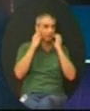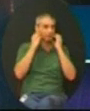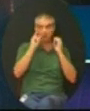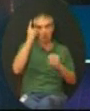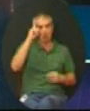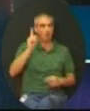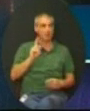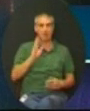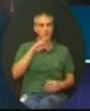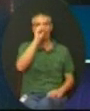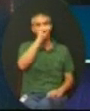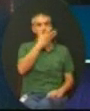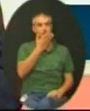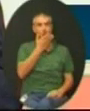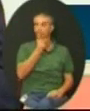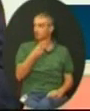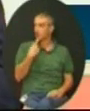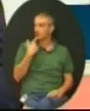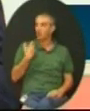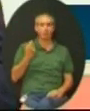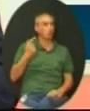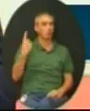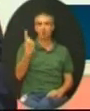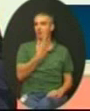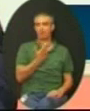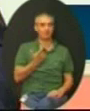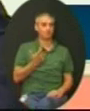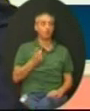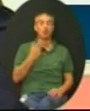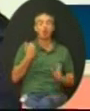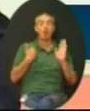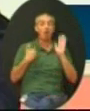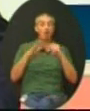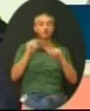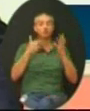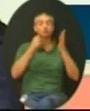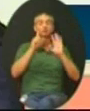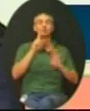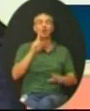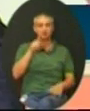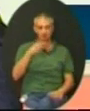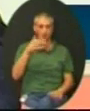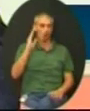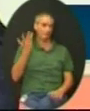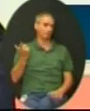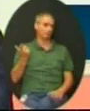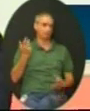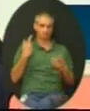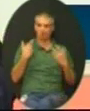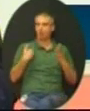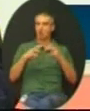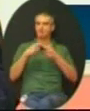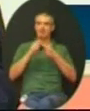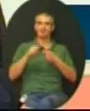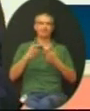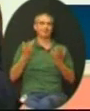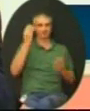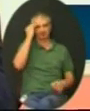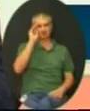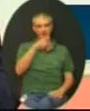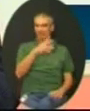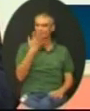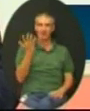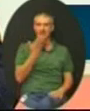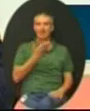ידעו לך על אוסלו. אבל רוב, אתה יכול להגיד את זה על כל אחת דמוקרטית, רוב הוא רוב, גם רוב של 61 הוא רוב, ובוודאי שזה רוב חברי הכנסת, אני מזכיר.